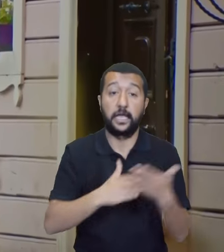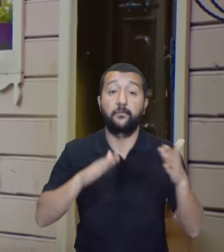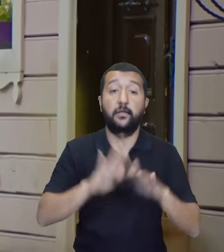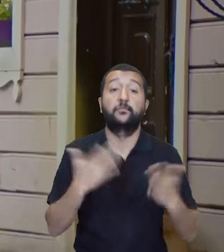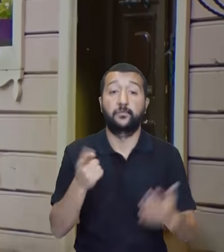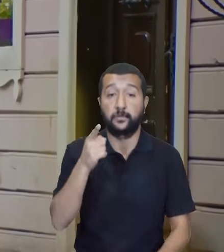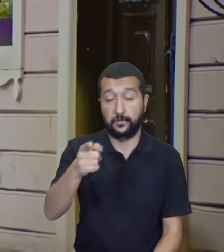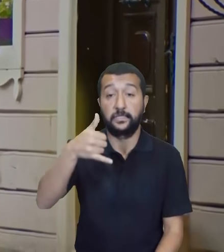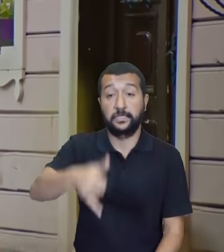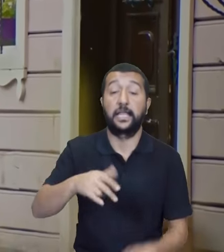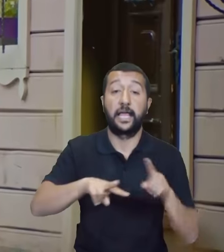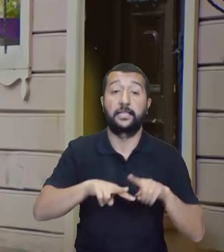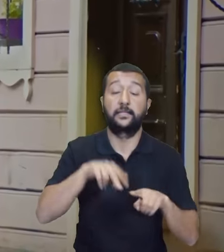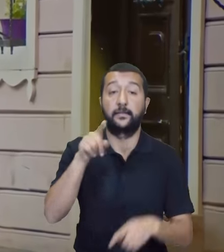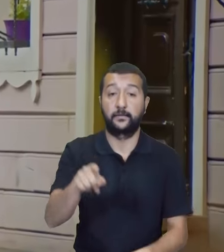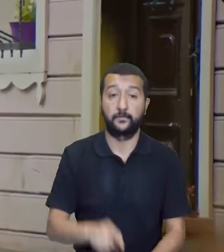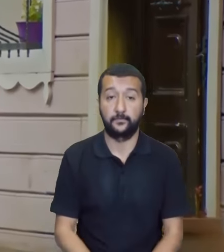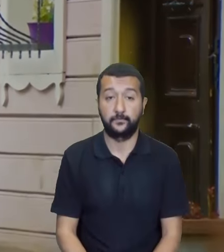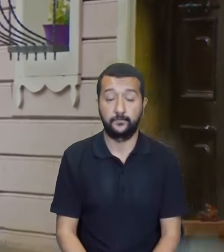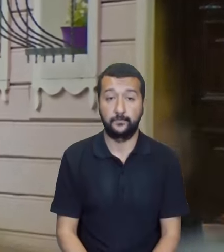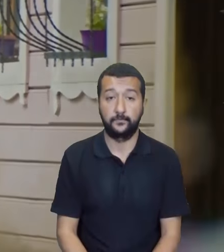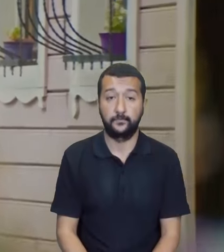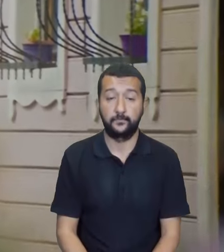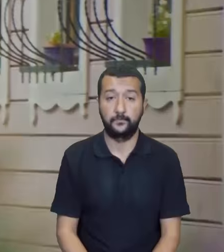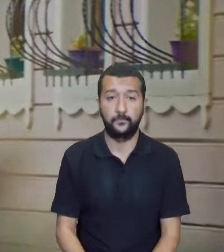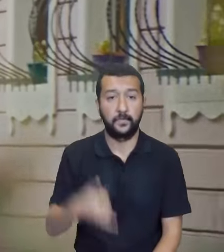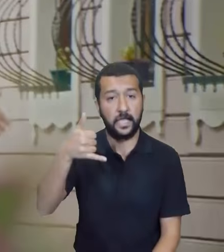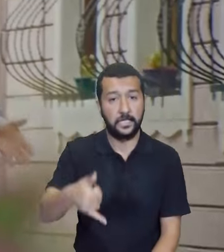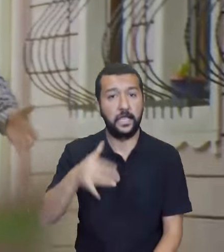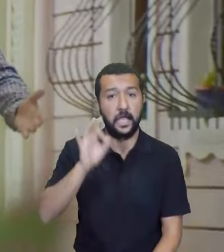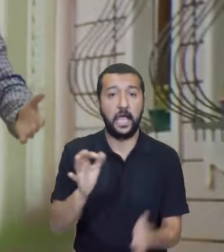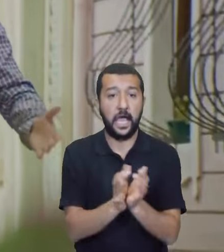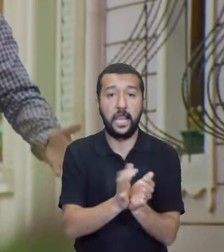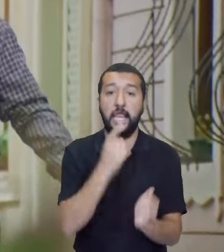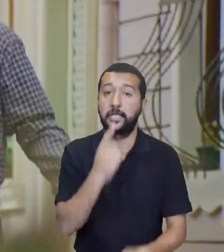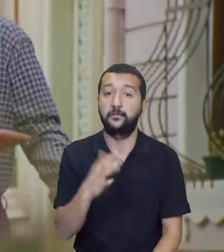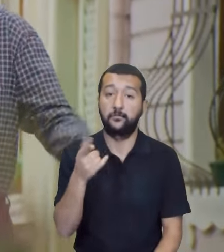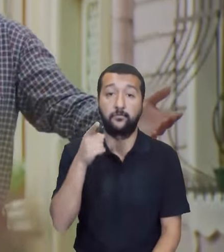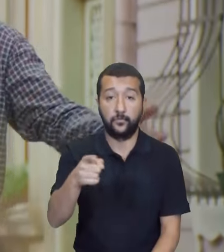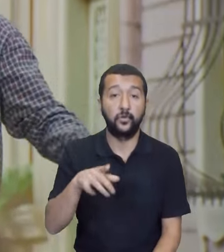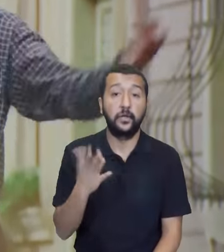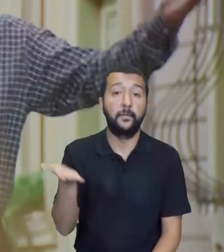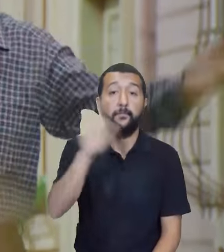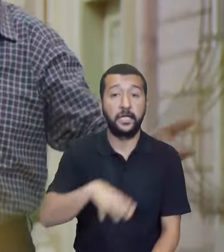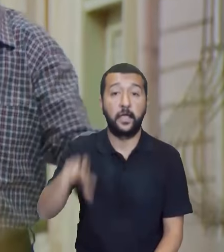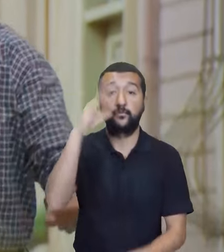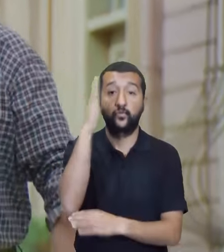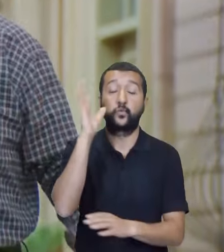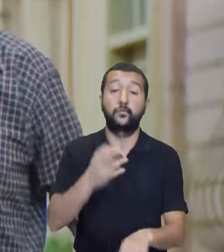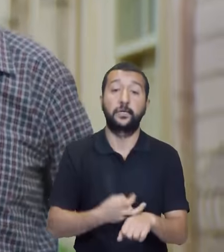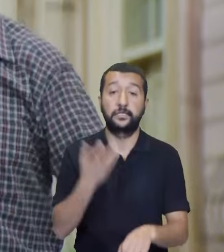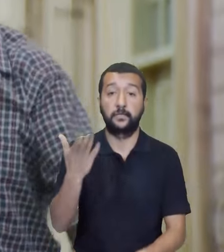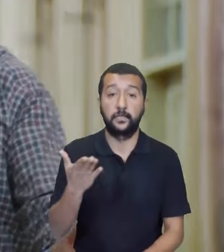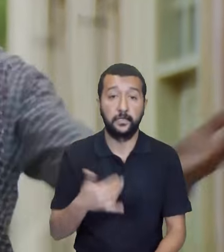kalmayacak. Bacaksız Adile. Kapıyı yüzünü örttü. Bacaksız aile diyeceğim ama bundan başka hepsi uzun boylu